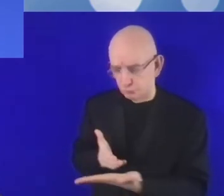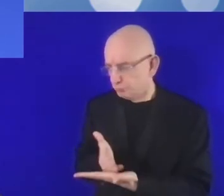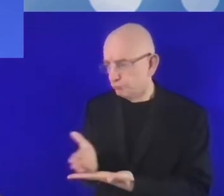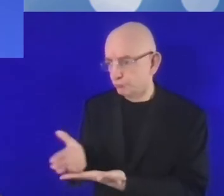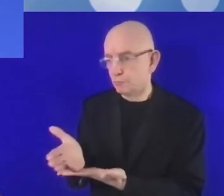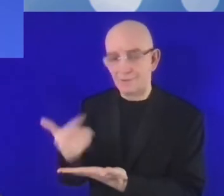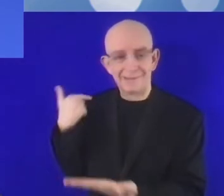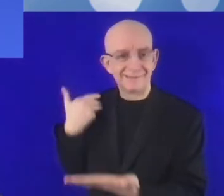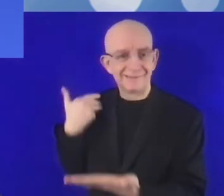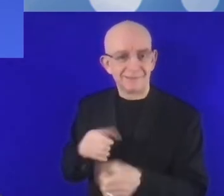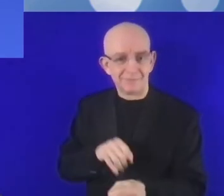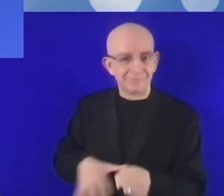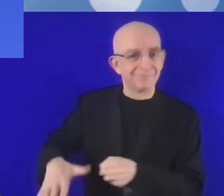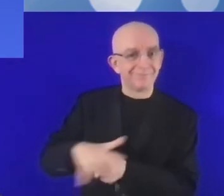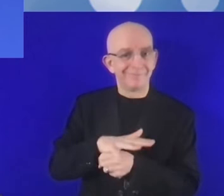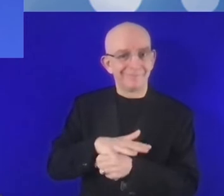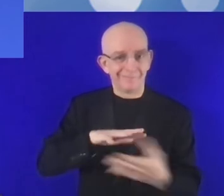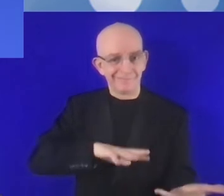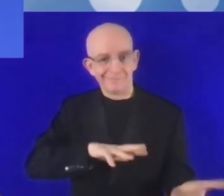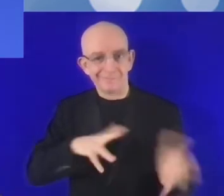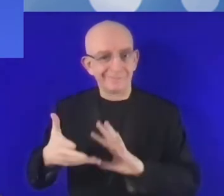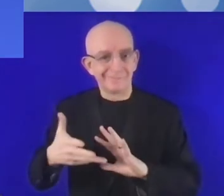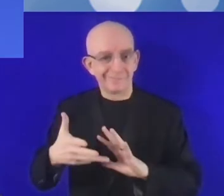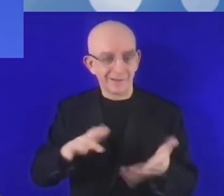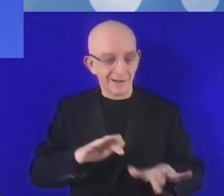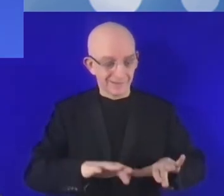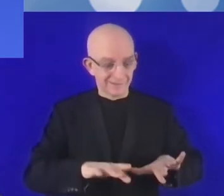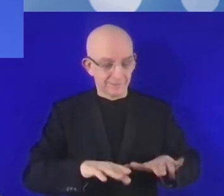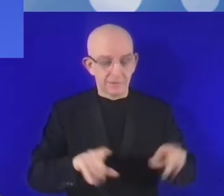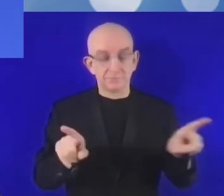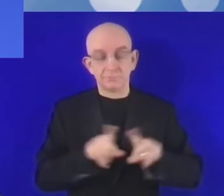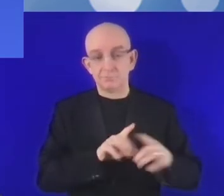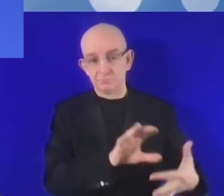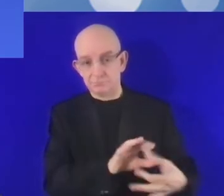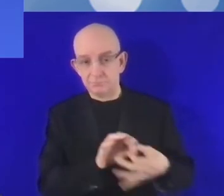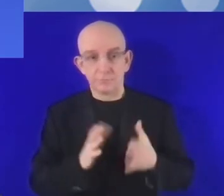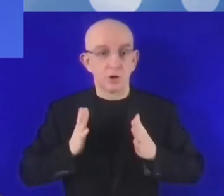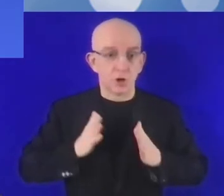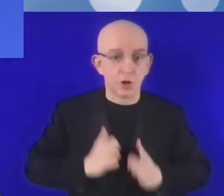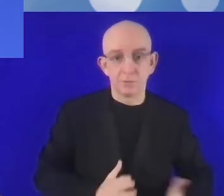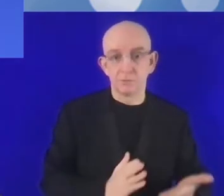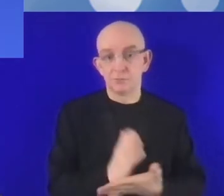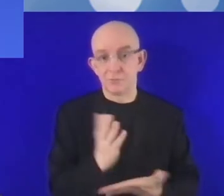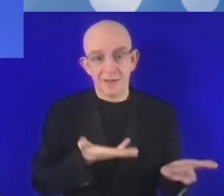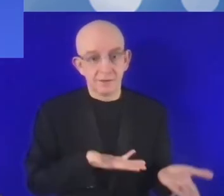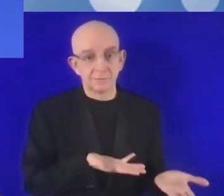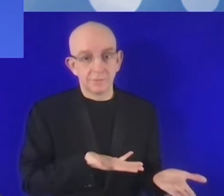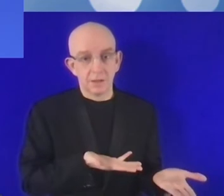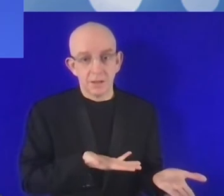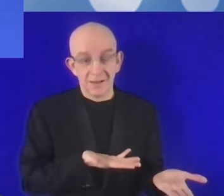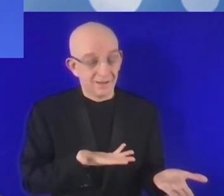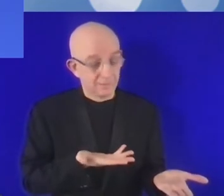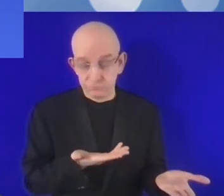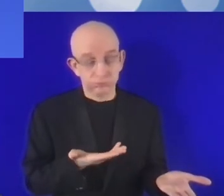Internet est devenu un droit de l'homme, une question sociale. Le manque d'accès à Internet se traduit en